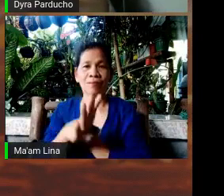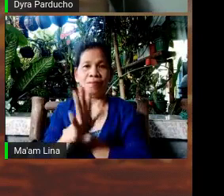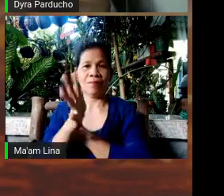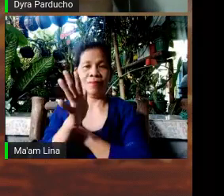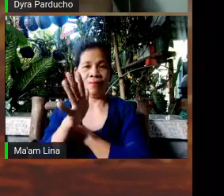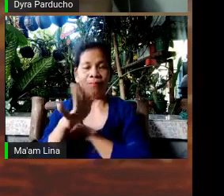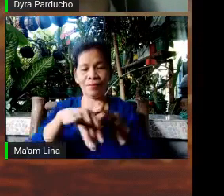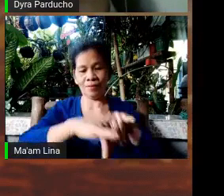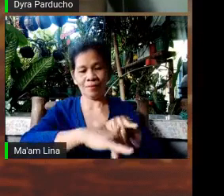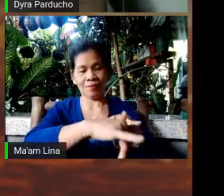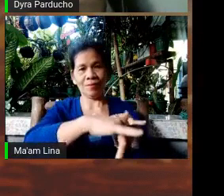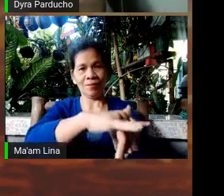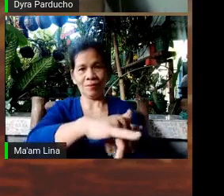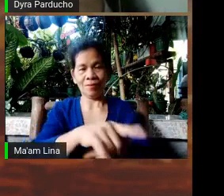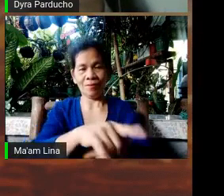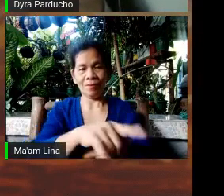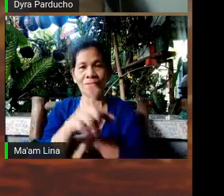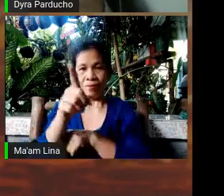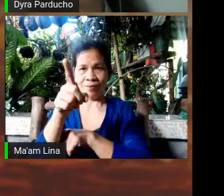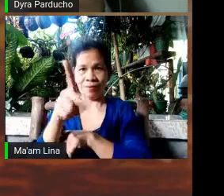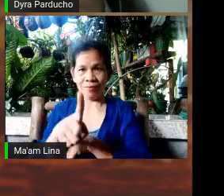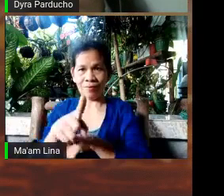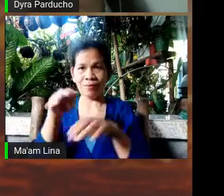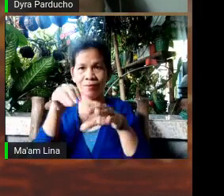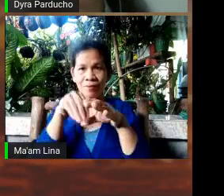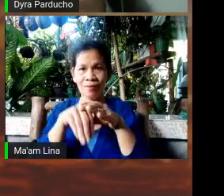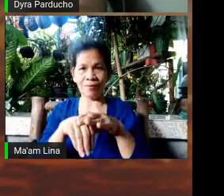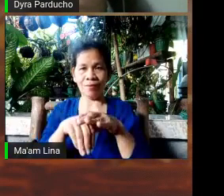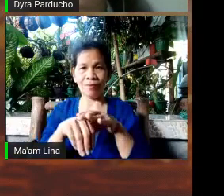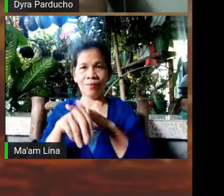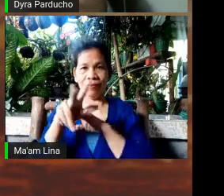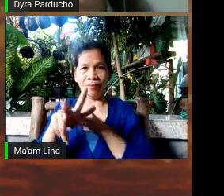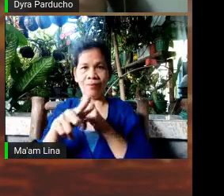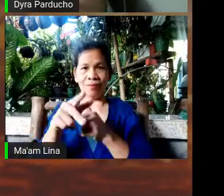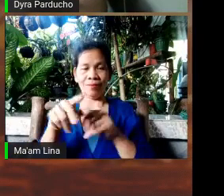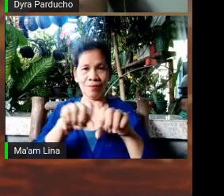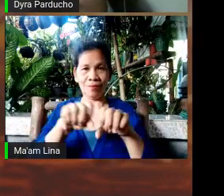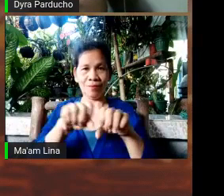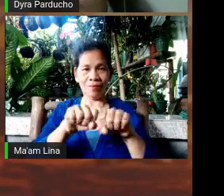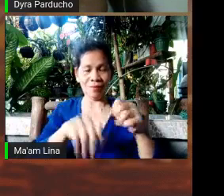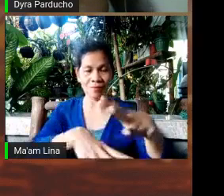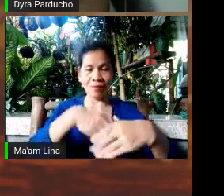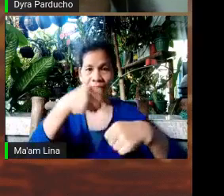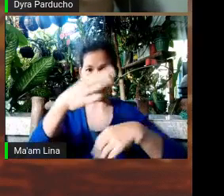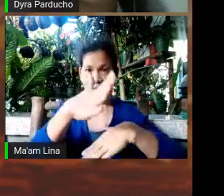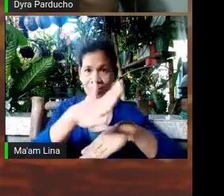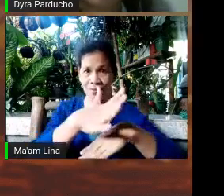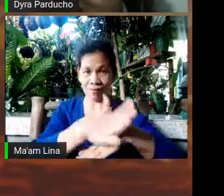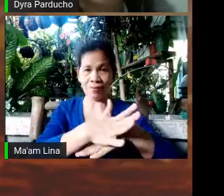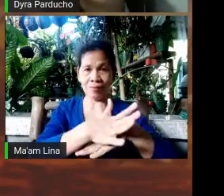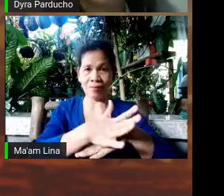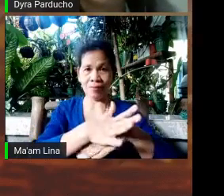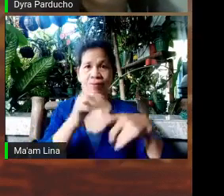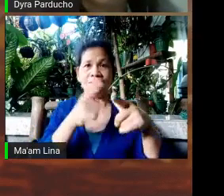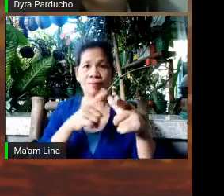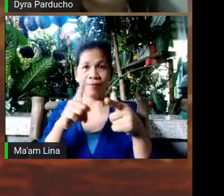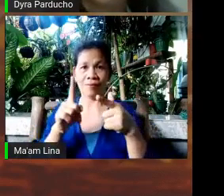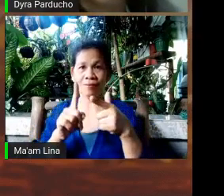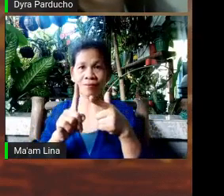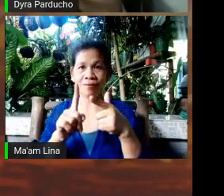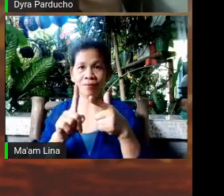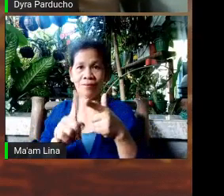po ay nahati po sa tatlong section po. Yung outer court, tapos po